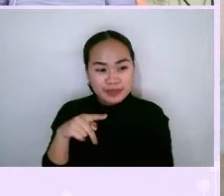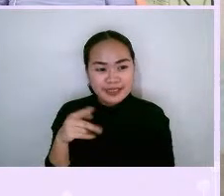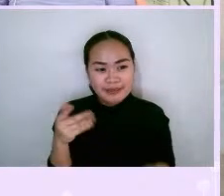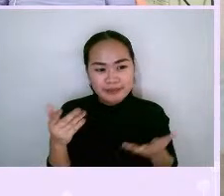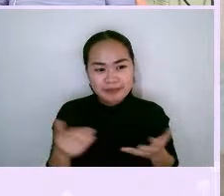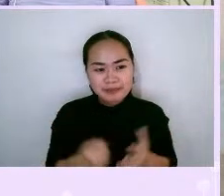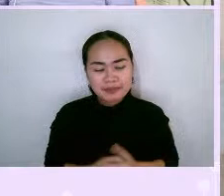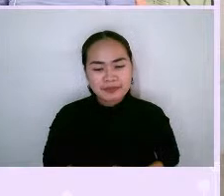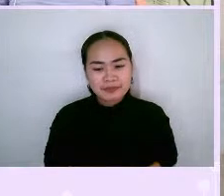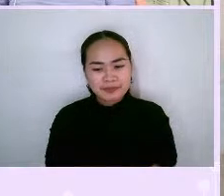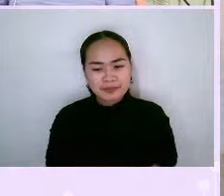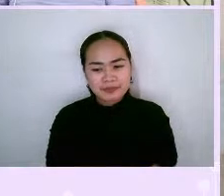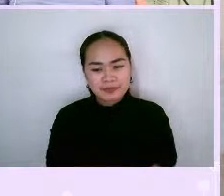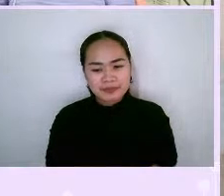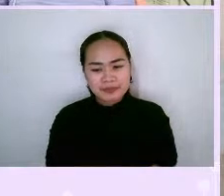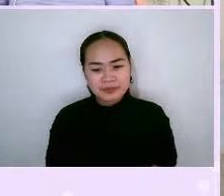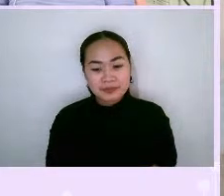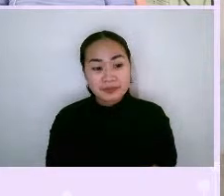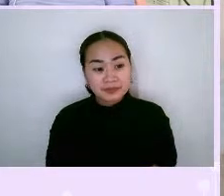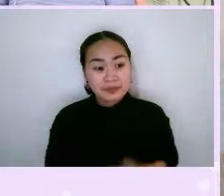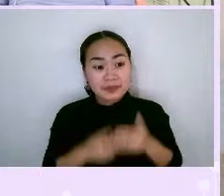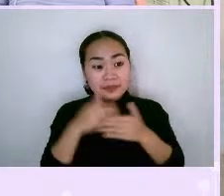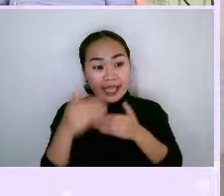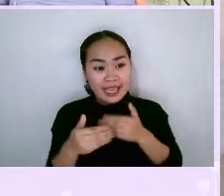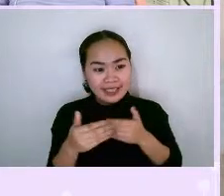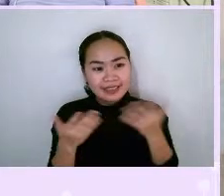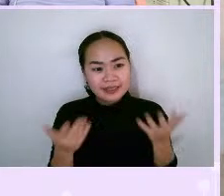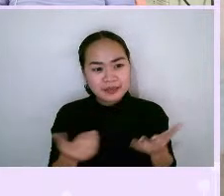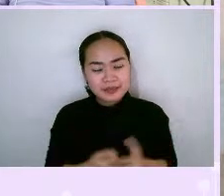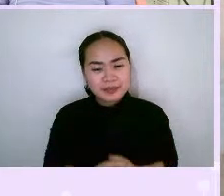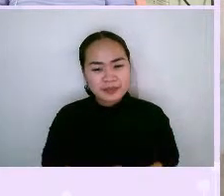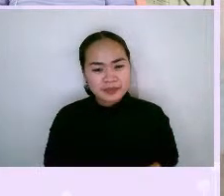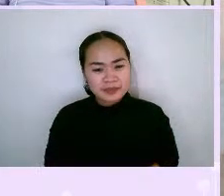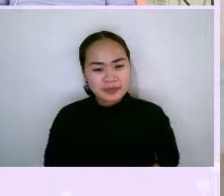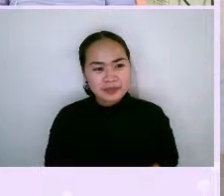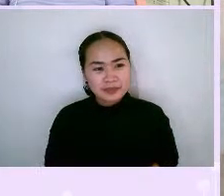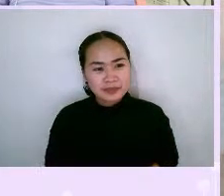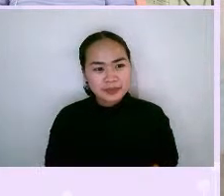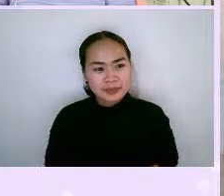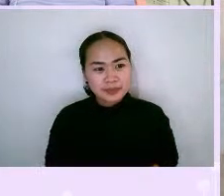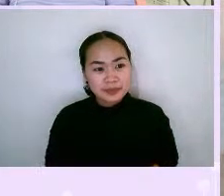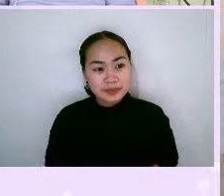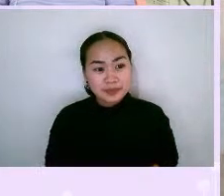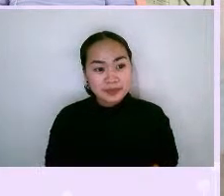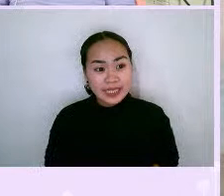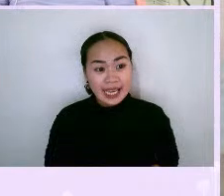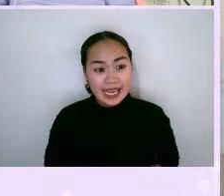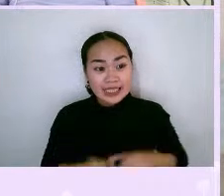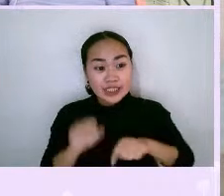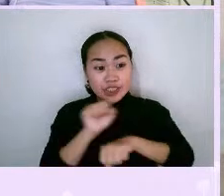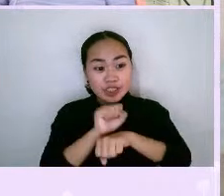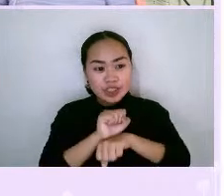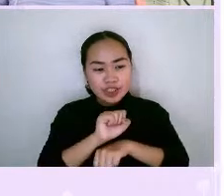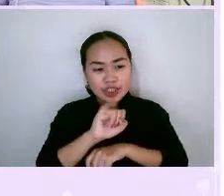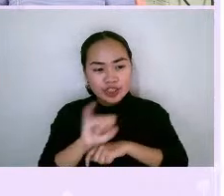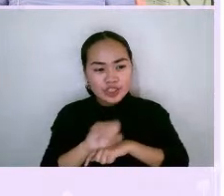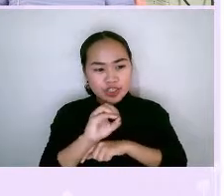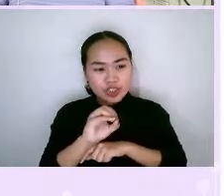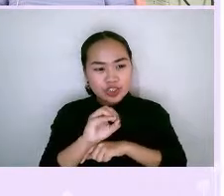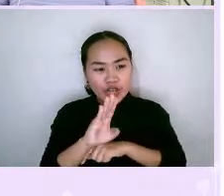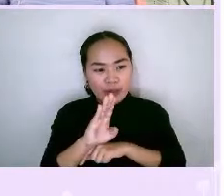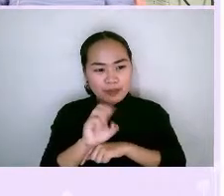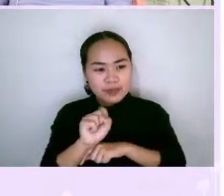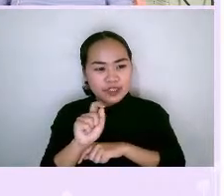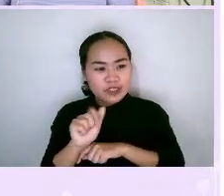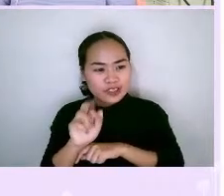ko naman pong gustong i-share sa inyo, isa din naming beneficiary, ito ay para naman sa Jumpstart Program. So ito po ay video,